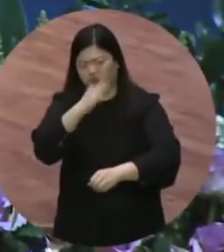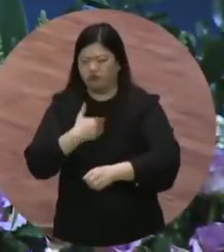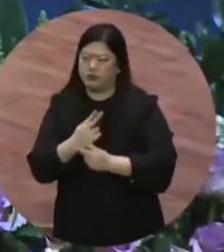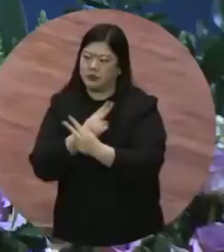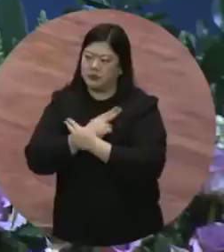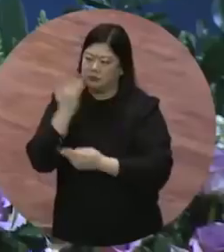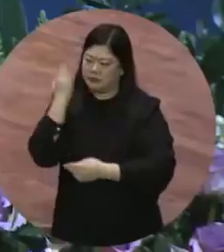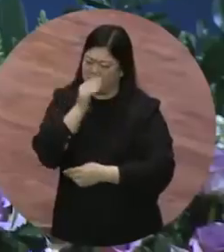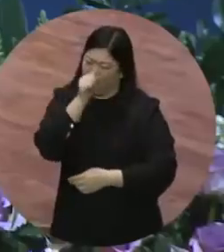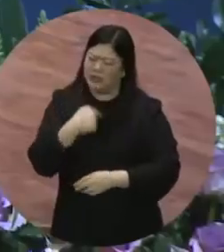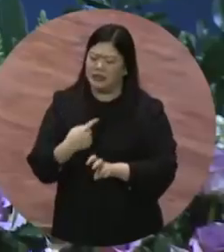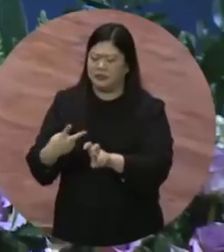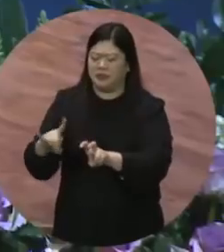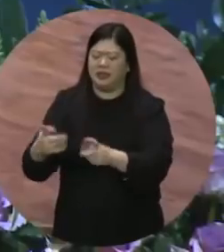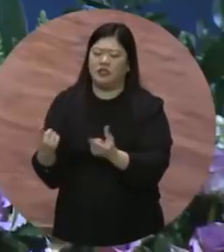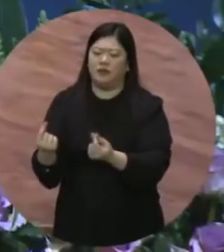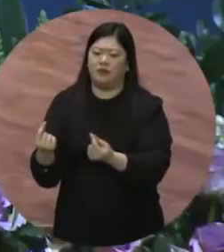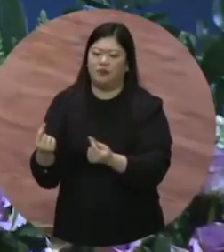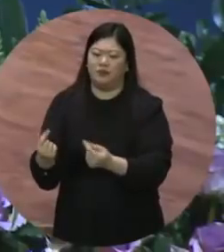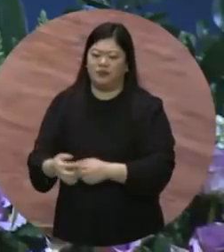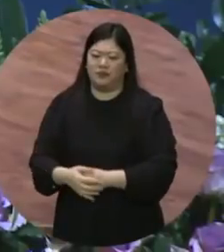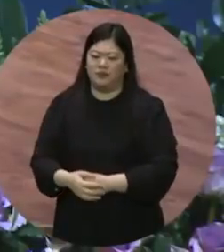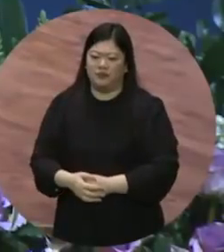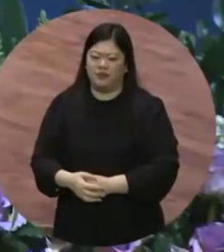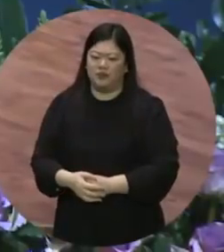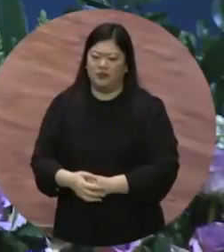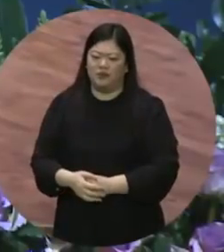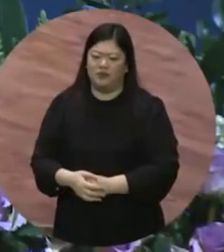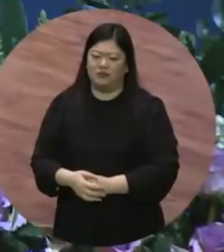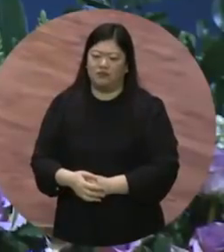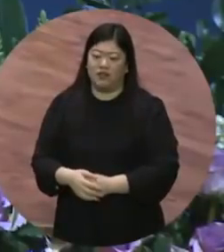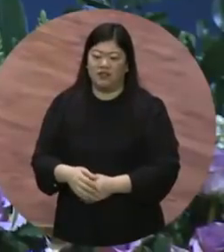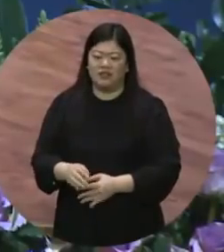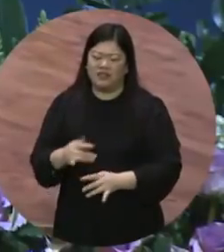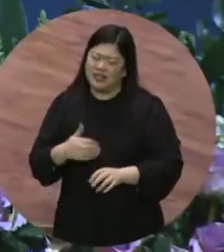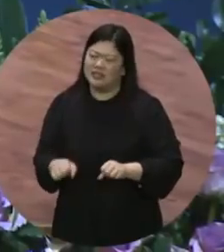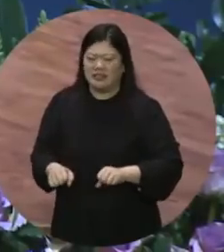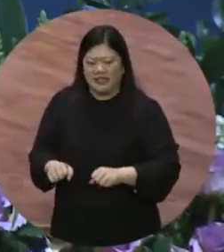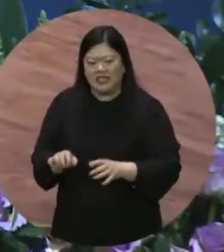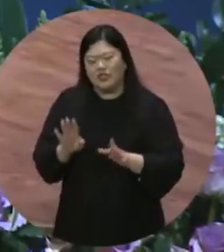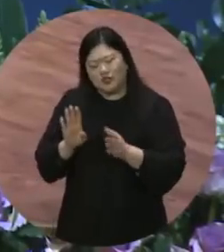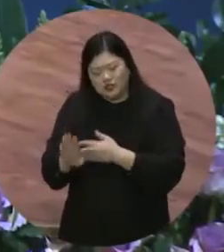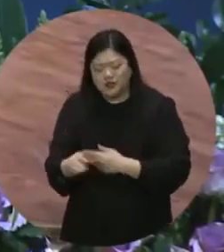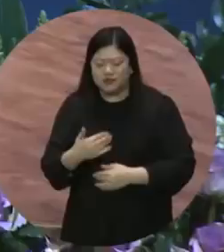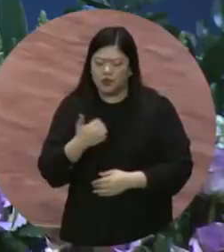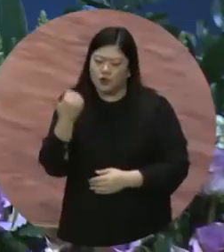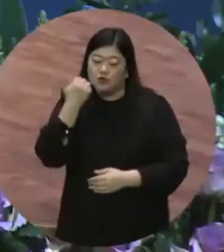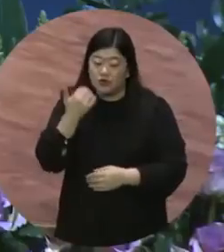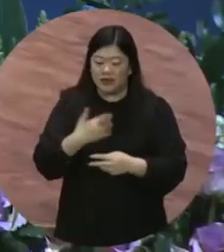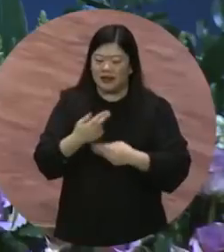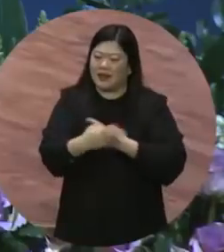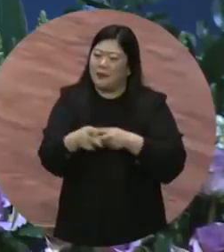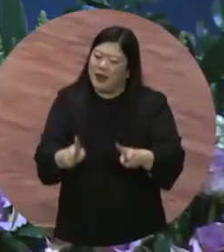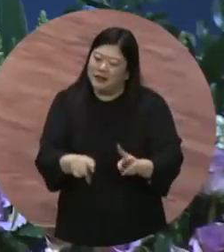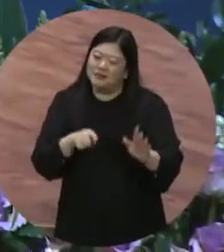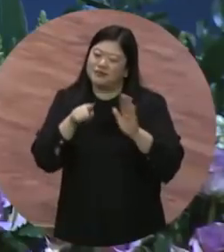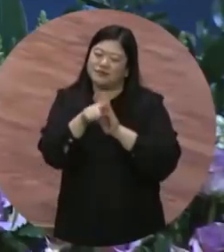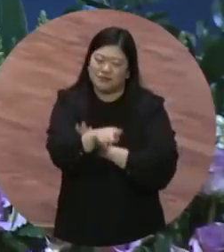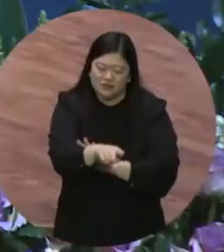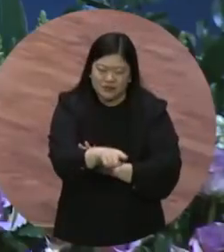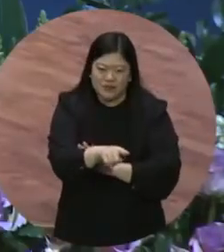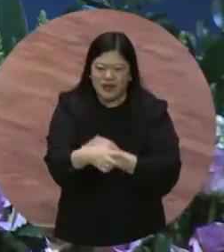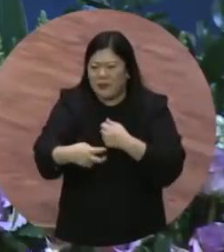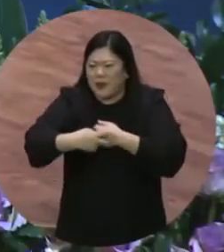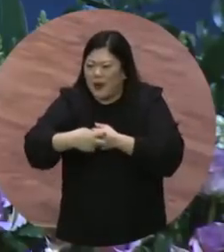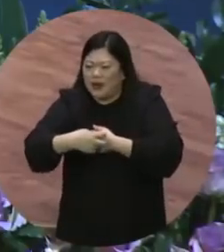제가 신방을 갔는데 80세 된 어르신이 계시는데 명문대 나오셨어요. 근데 요양원에 있어요. 몸이